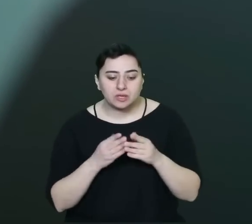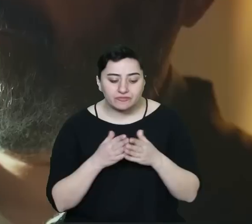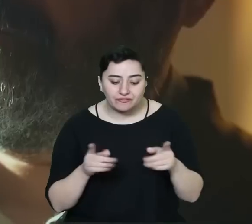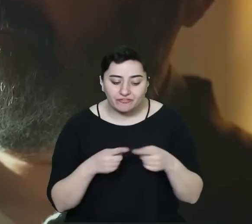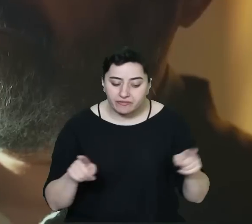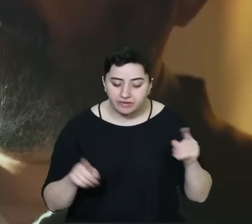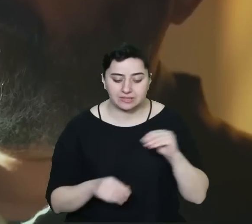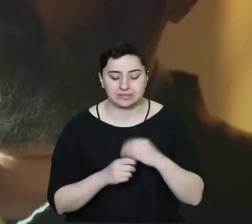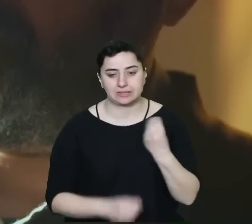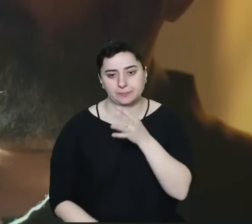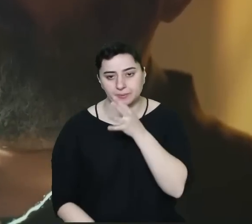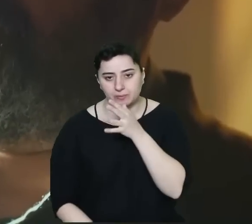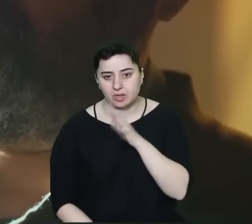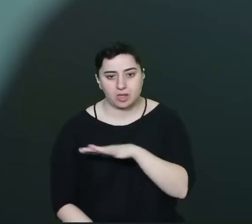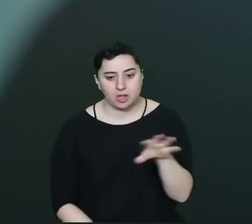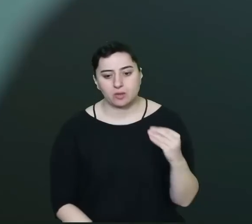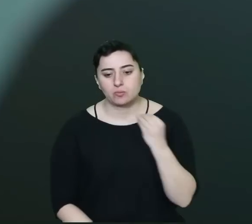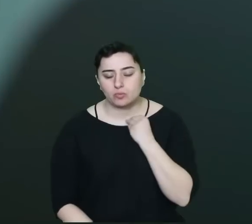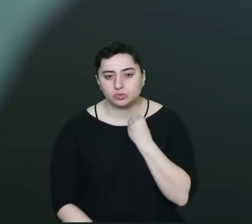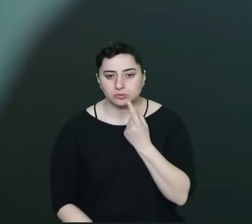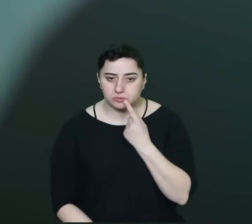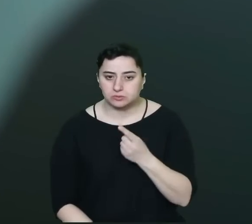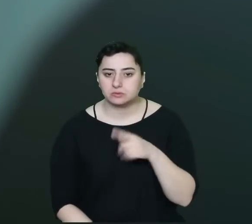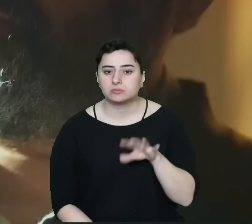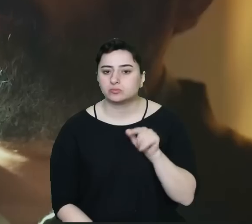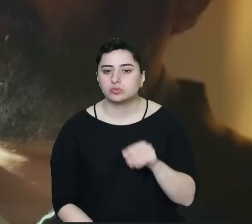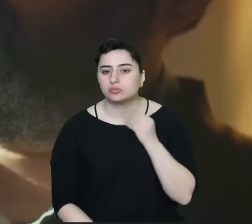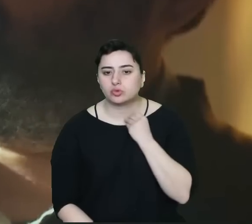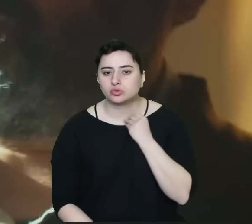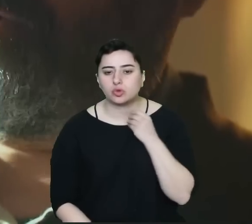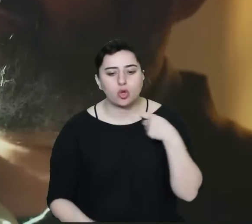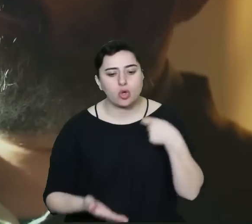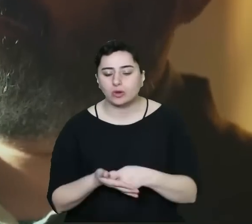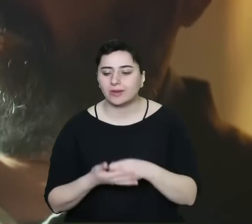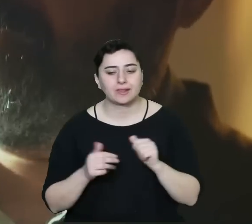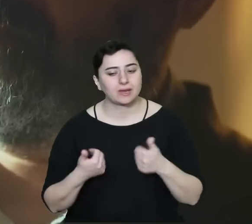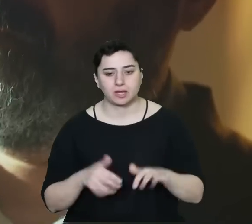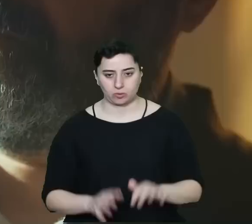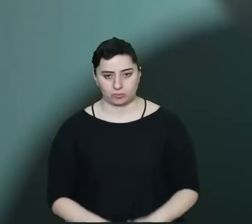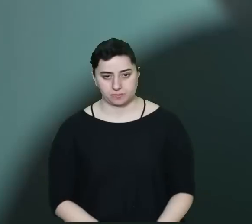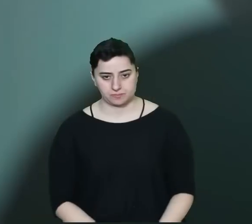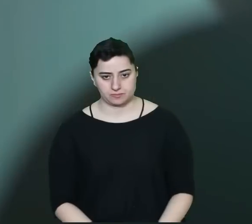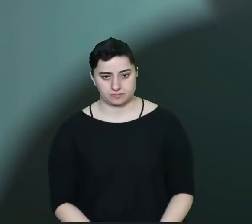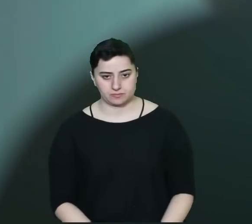yaymaktır. Her borç ödenir ama bu borcu ödemenin mümkünü yoktur, bilesin.